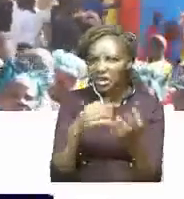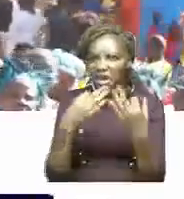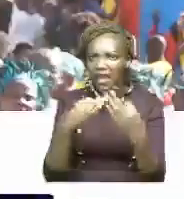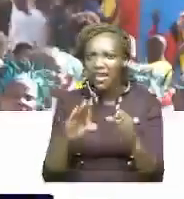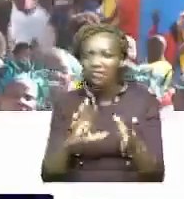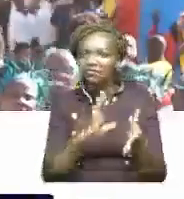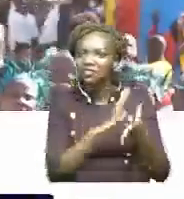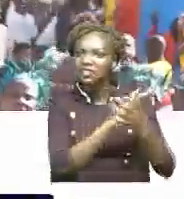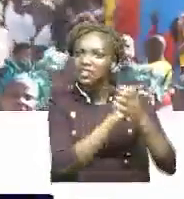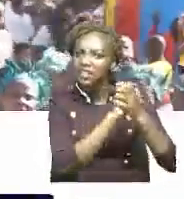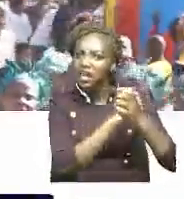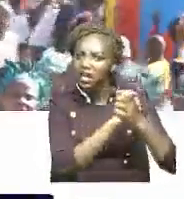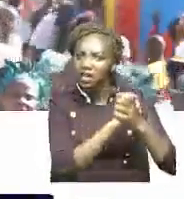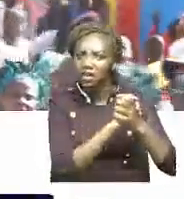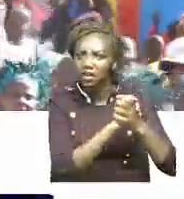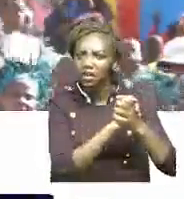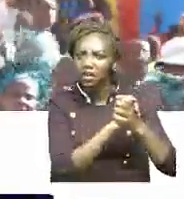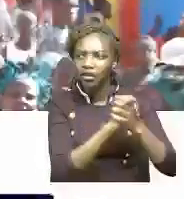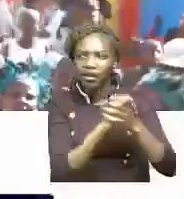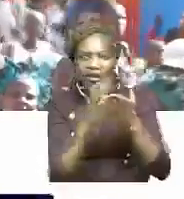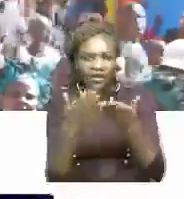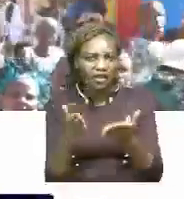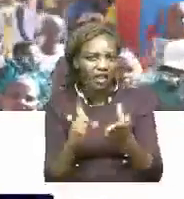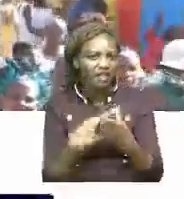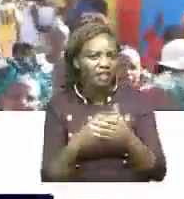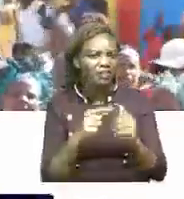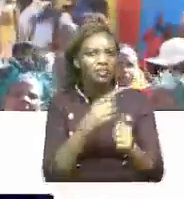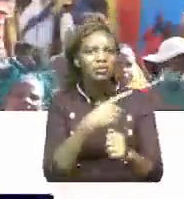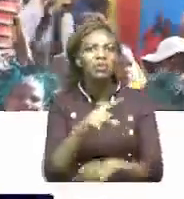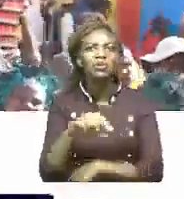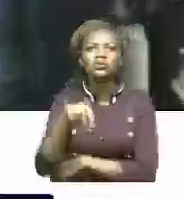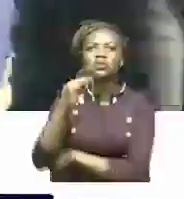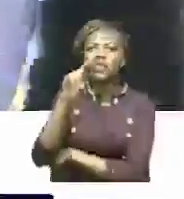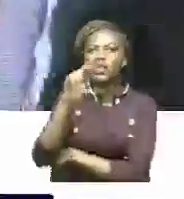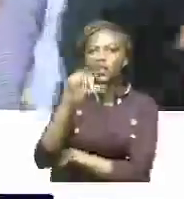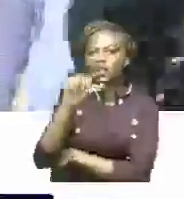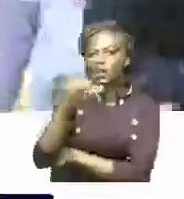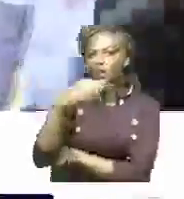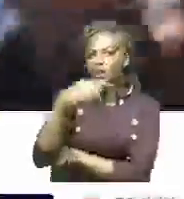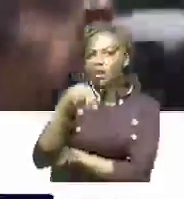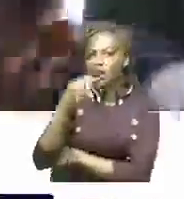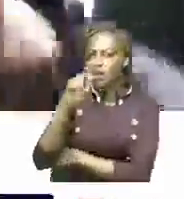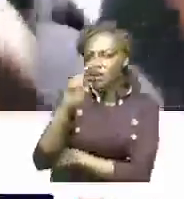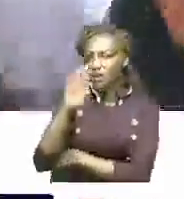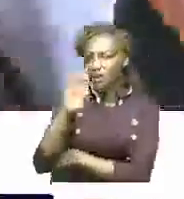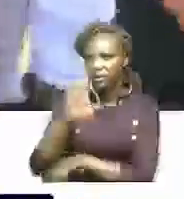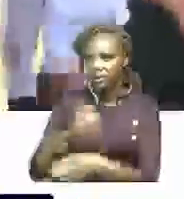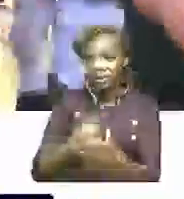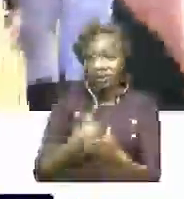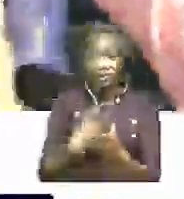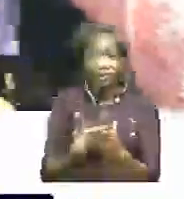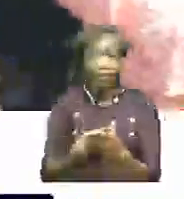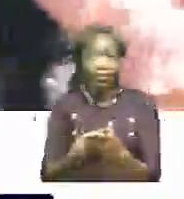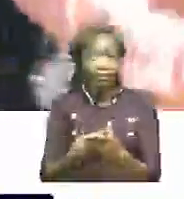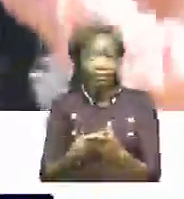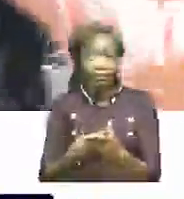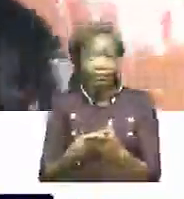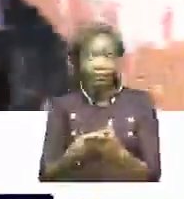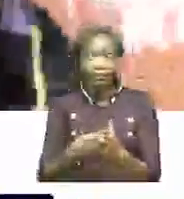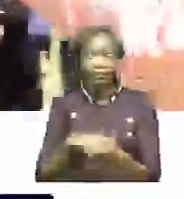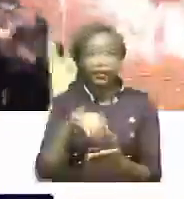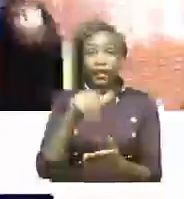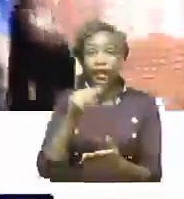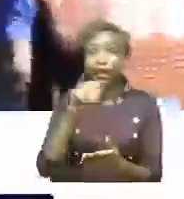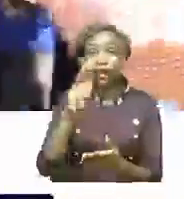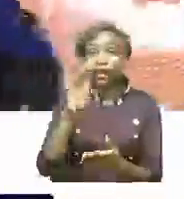boat hapa, siangakimbia Hague. Mwenyeji wetu katibu katika wizara ya mambo ya kigeni Ababu na